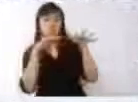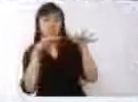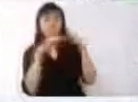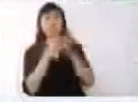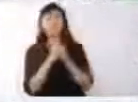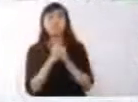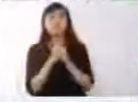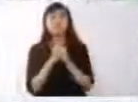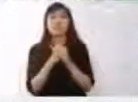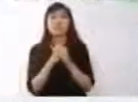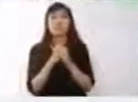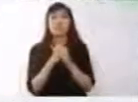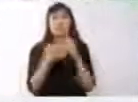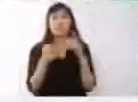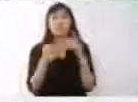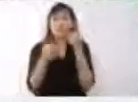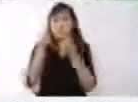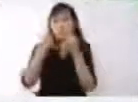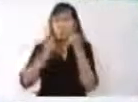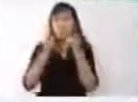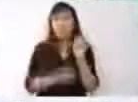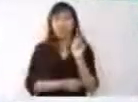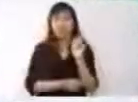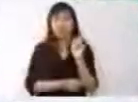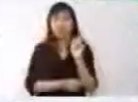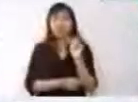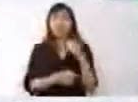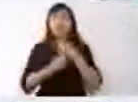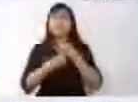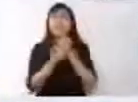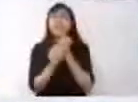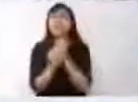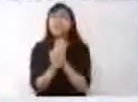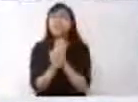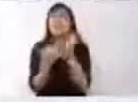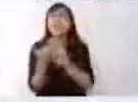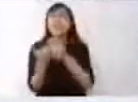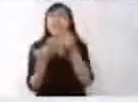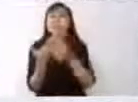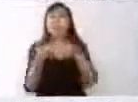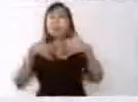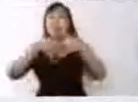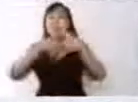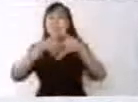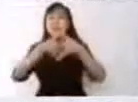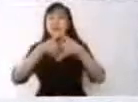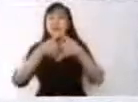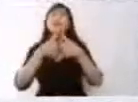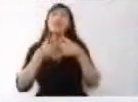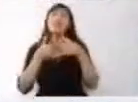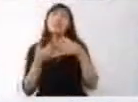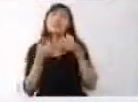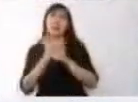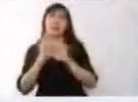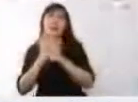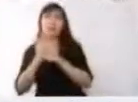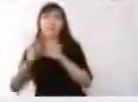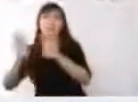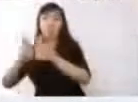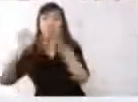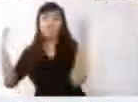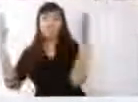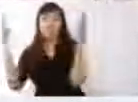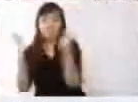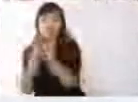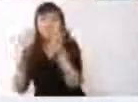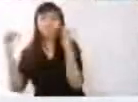para po mabawasan yung contact dun sa mga some transactions that are related to the Olympics. At sinisimula